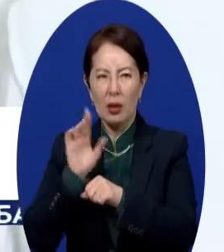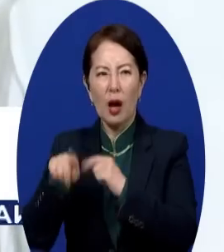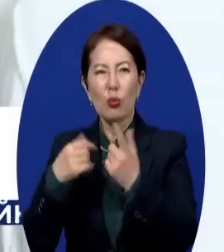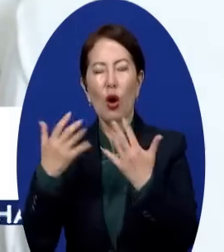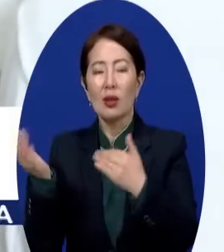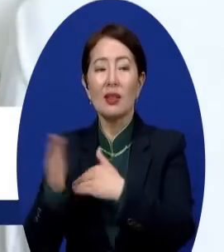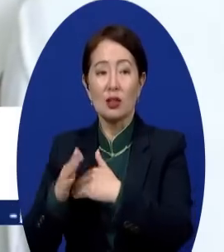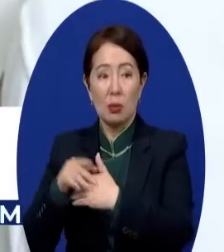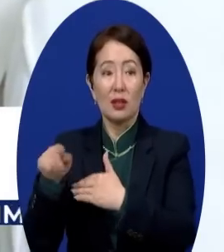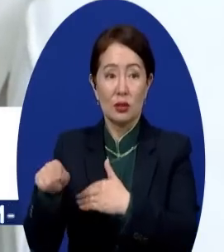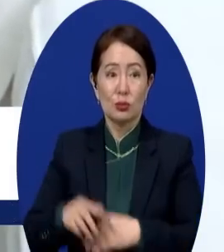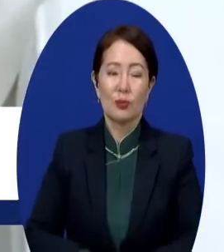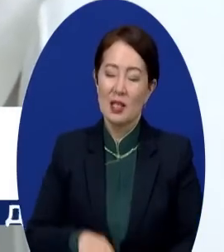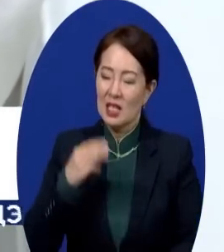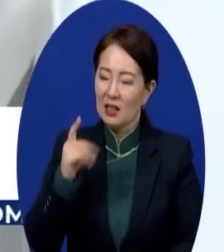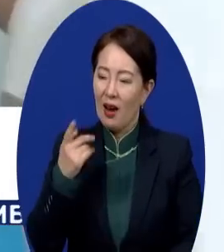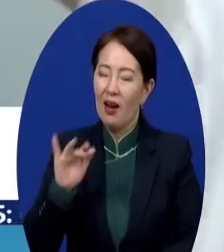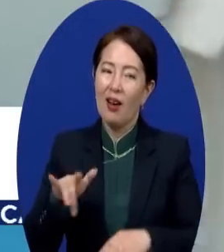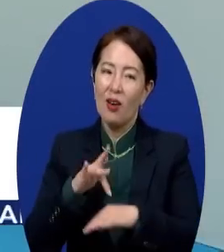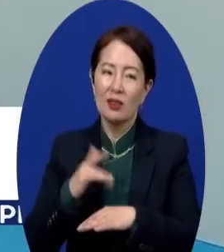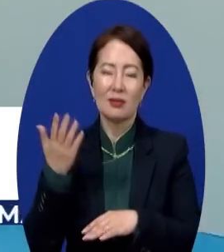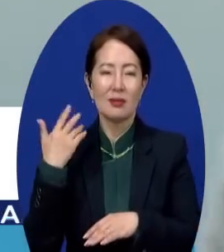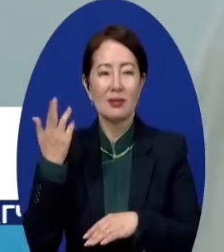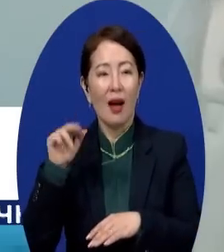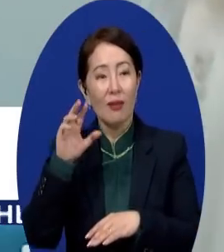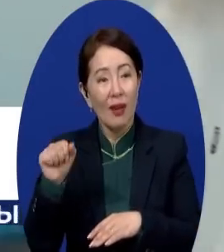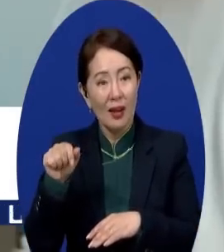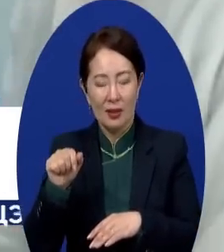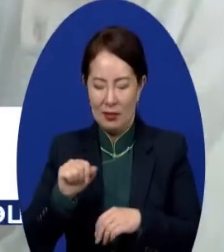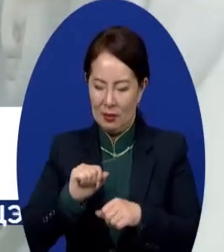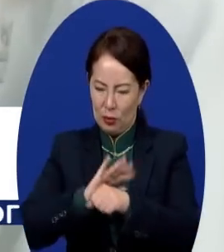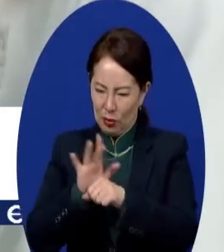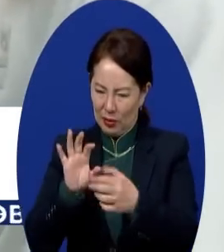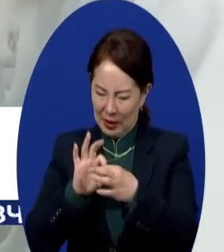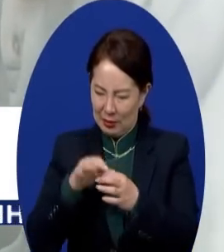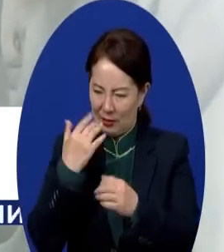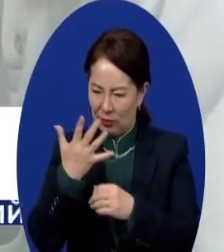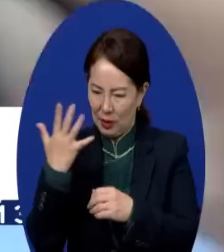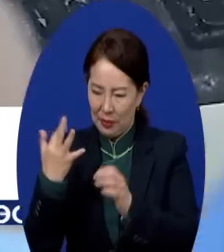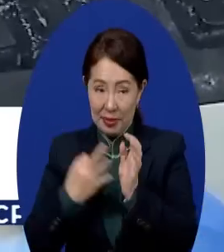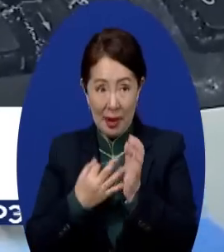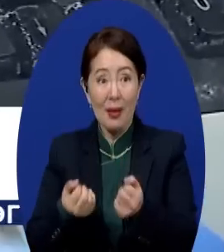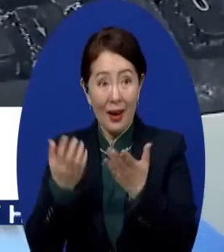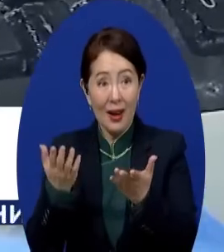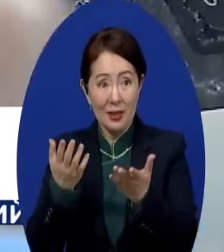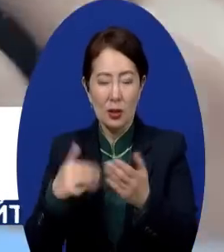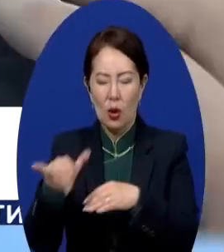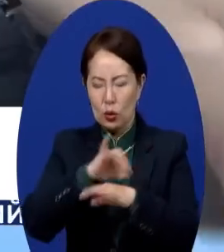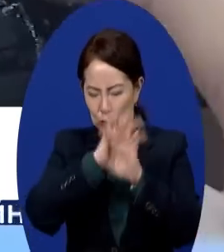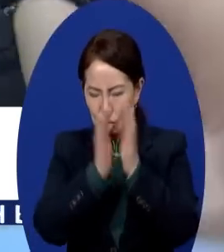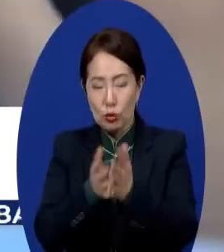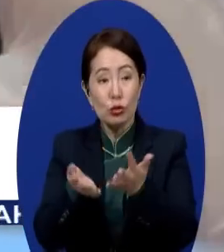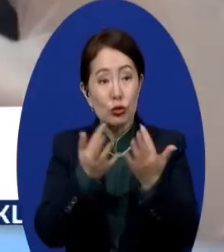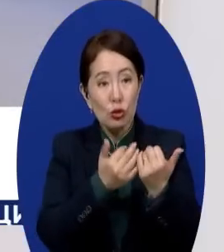орсон тохиолдол болжээ. За Шанхай хотод таваа гарагт цар тахлын халдварт 558 шин тохиолдол бүртгэгдсэн нь улс орон даяар